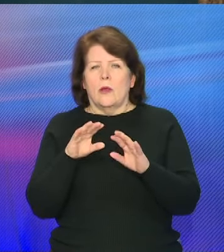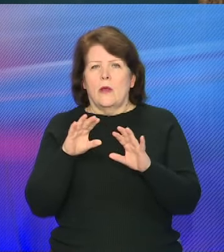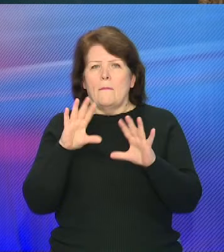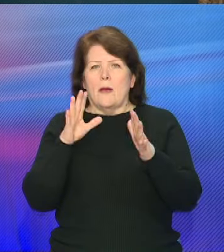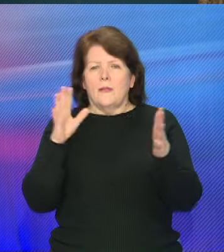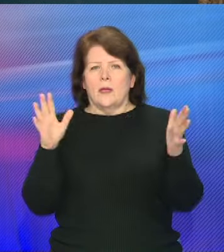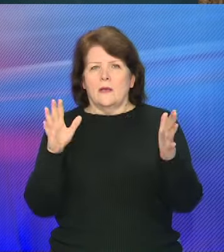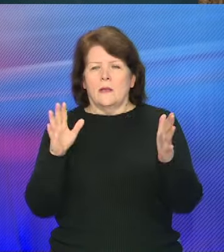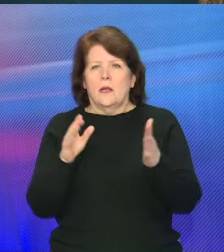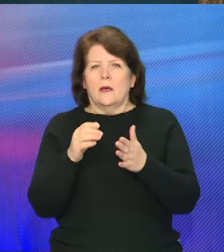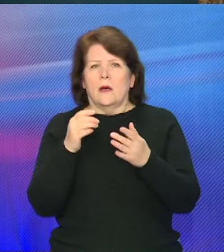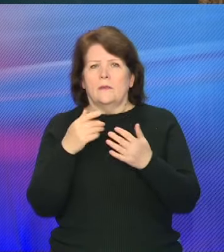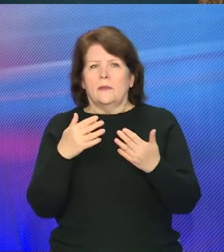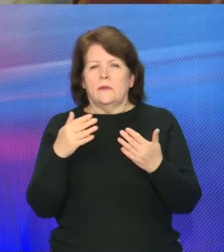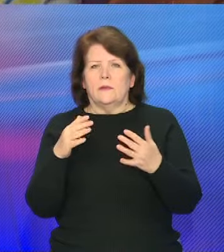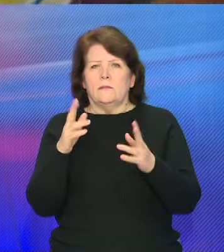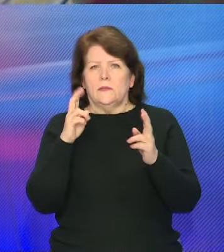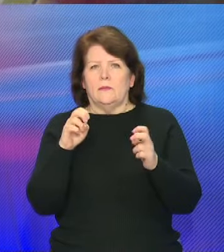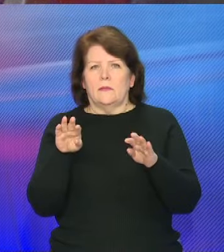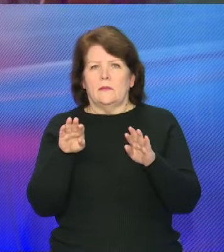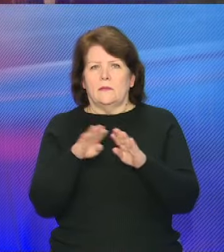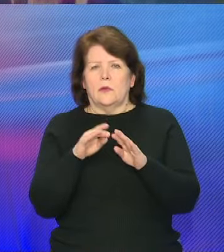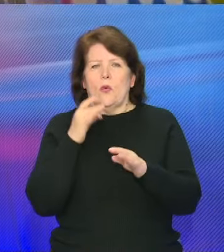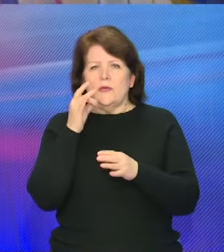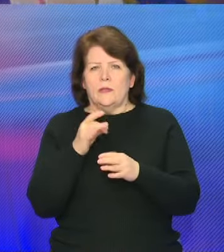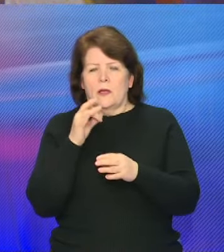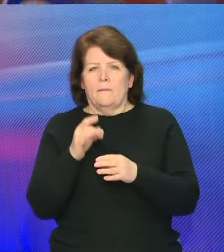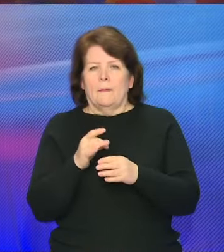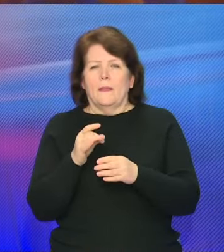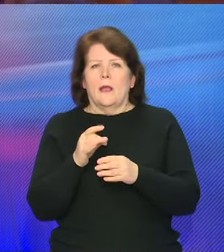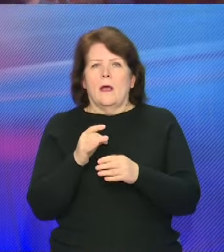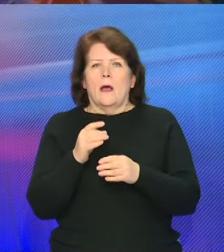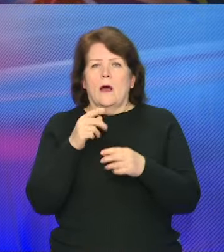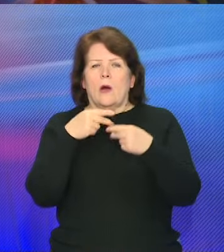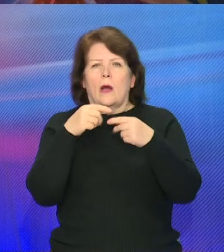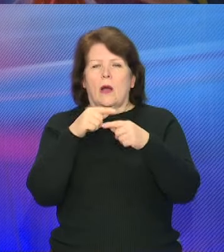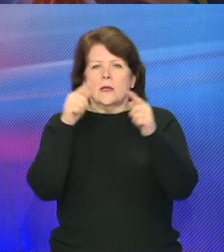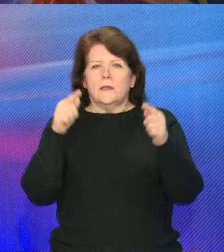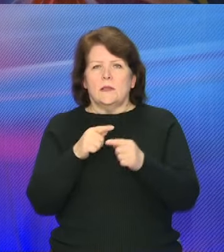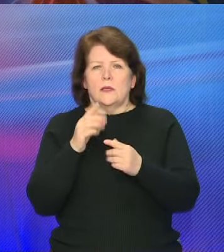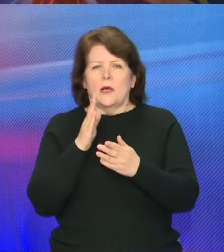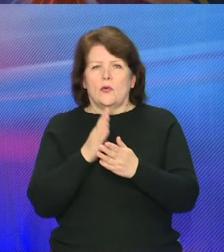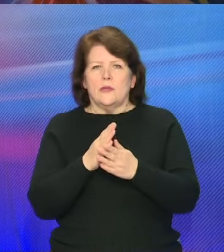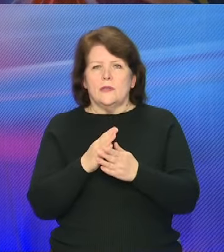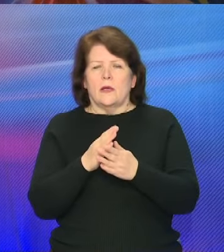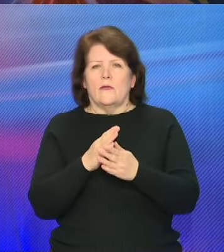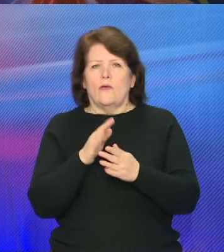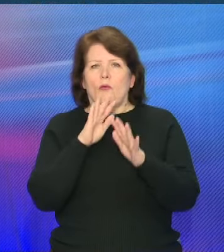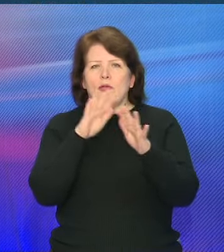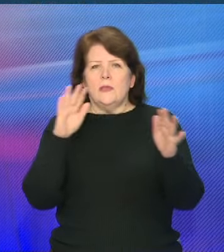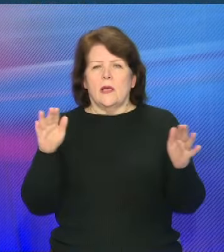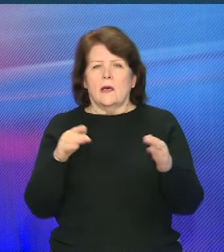из таких цікавых этой осени. Работы Грегора Даніліана находятся у музеях и приватных коллекциях разных краин